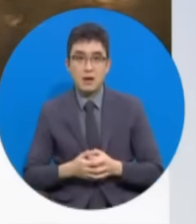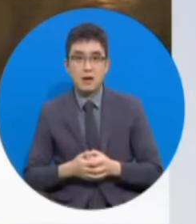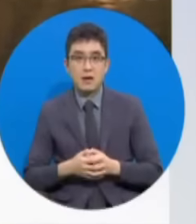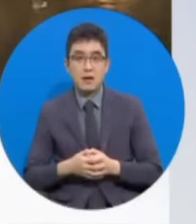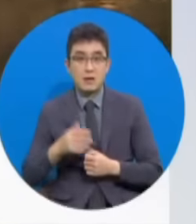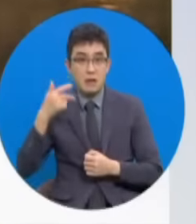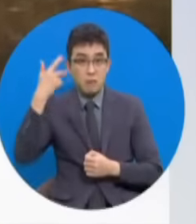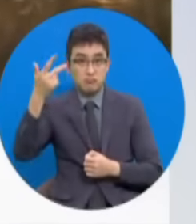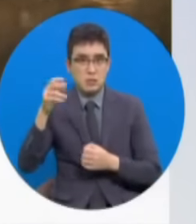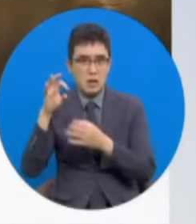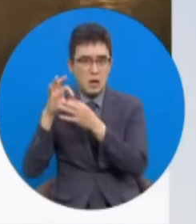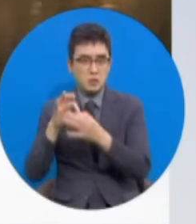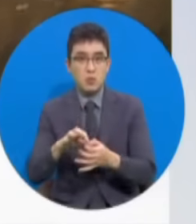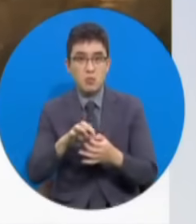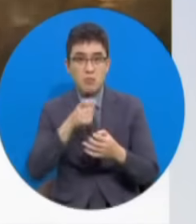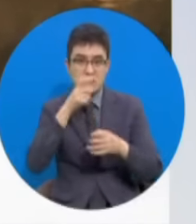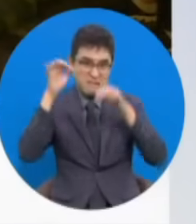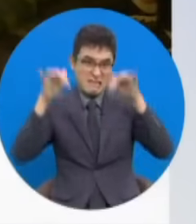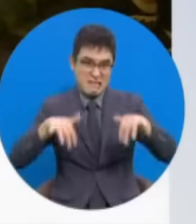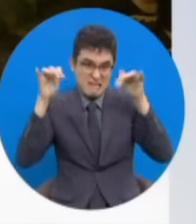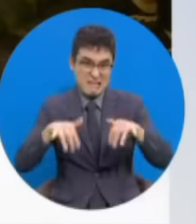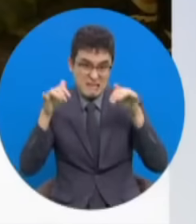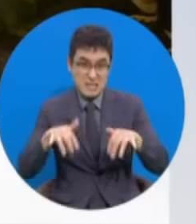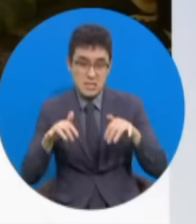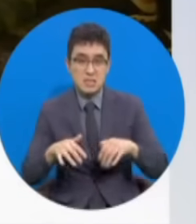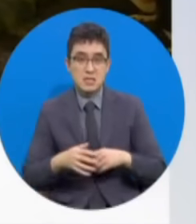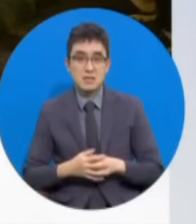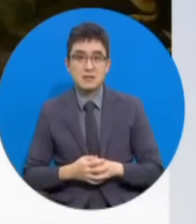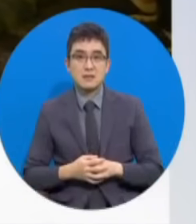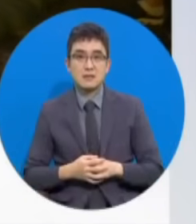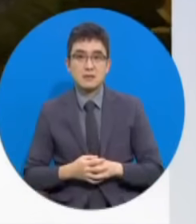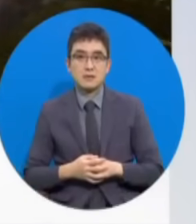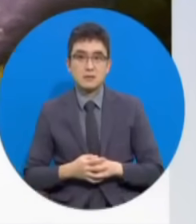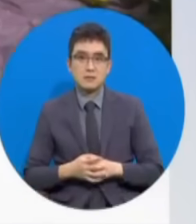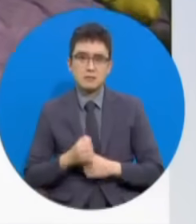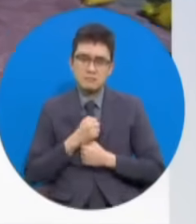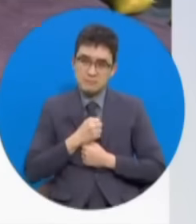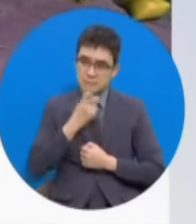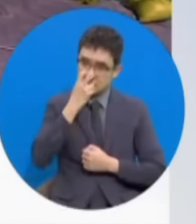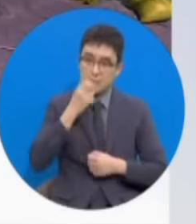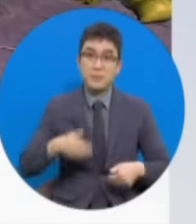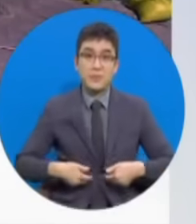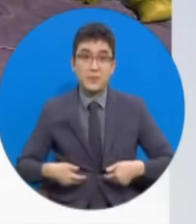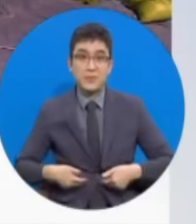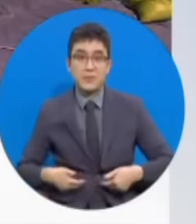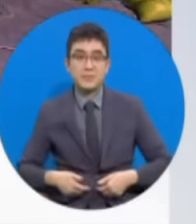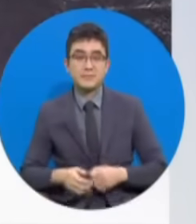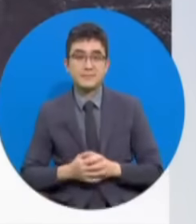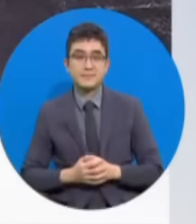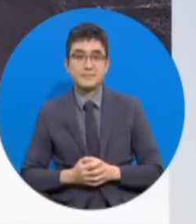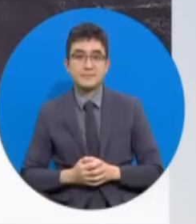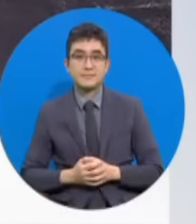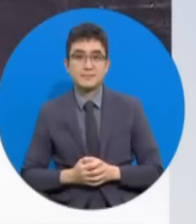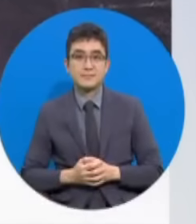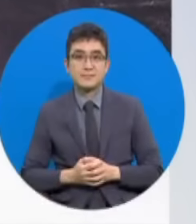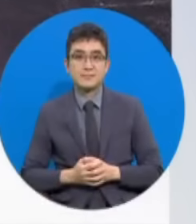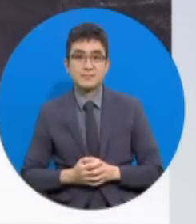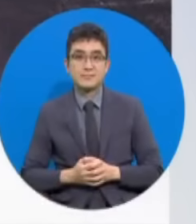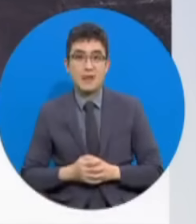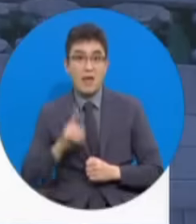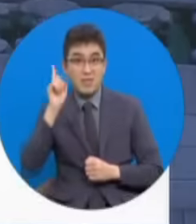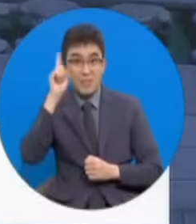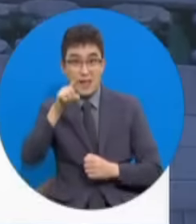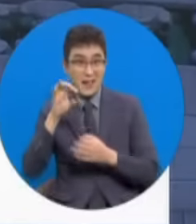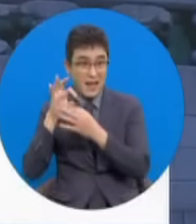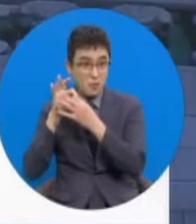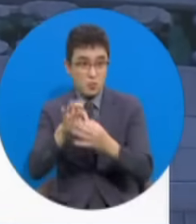주까지도 계속해서 추가적으로 비 예보가 계속 있는 상황이기 때문에 계속해서 좀 주의를 하셔야 될 것 같습니다. 내일까지도 많은 양의 비가